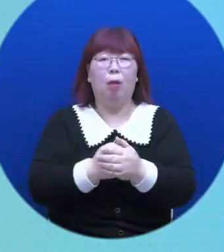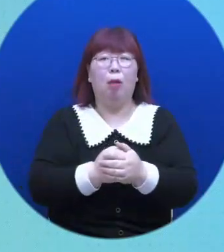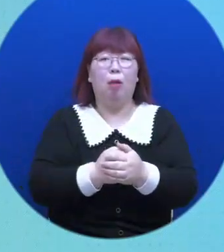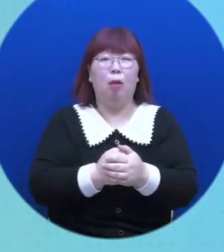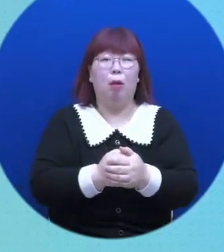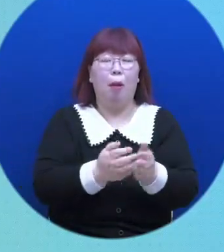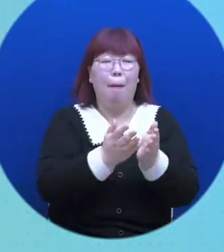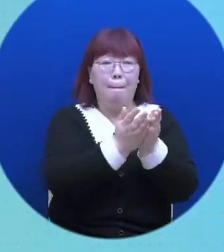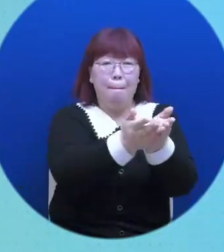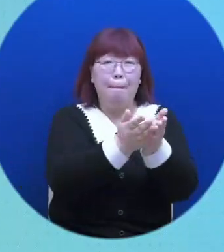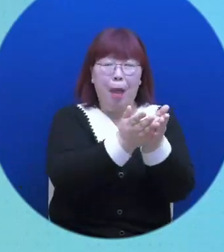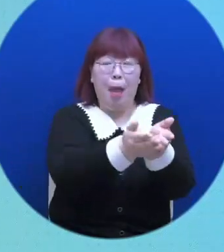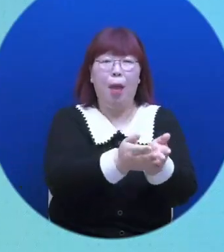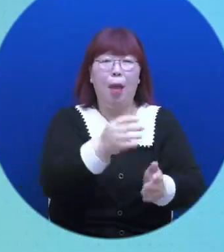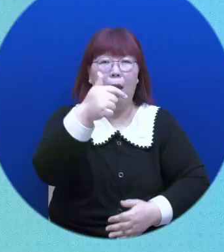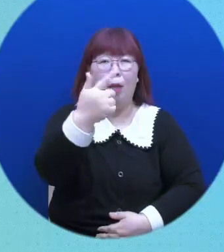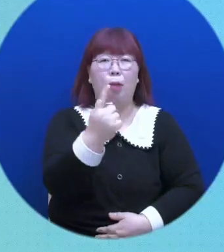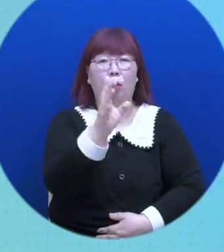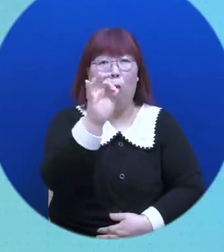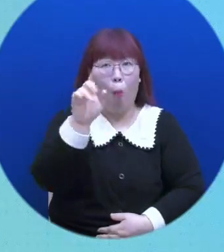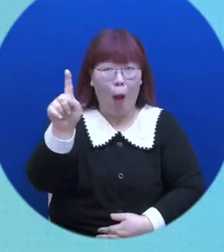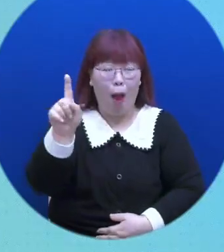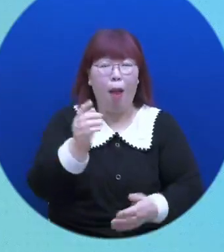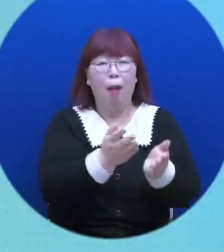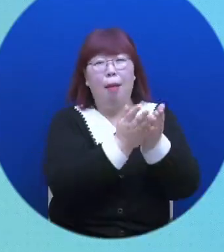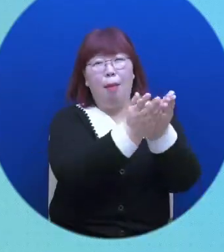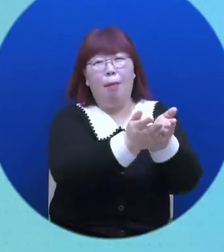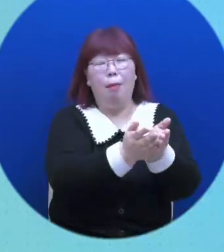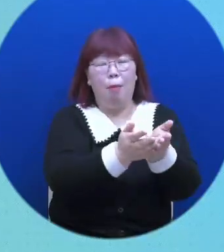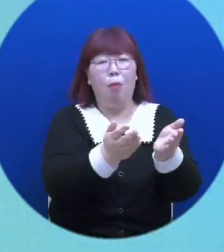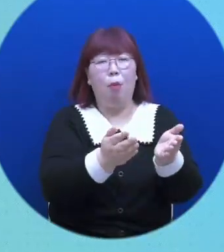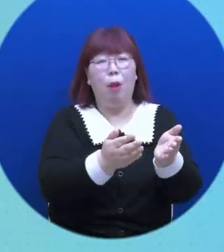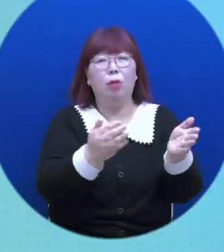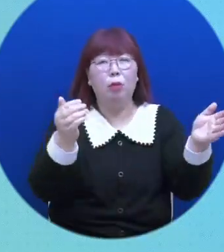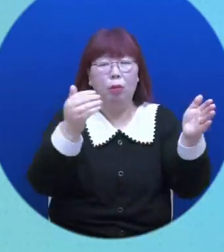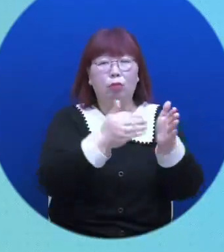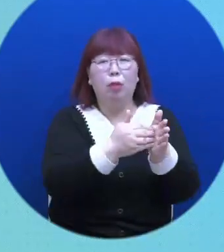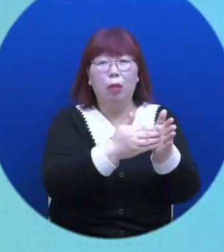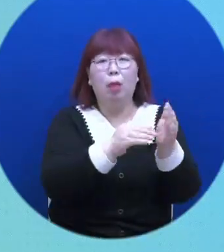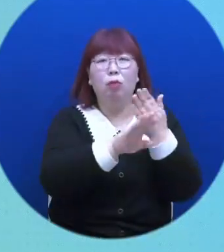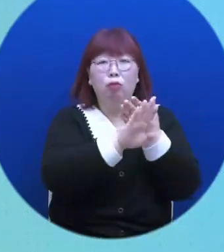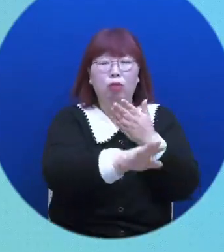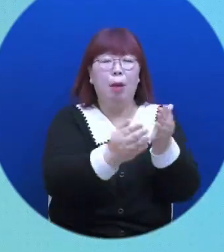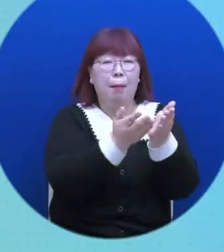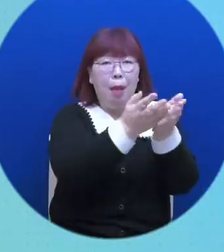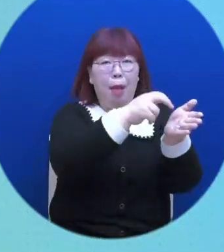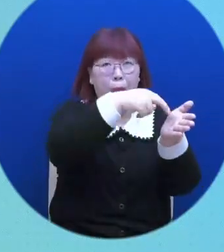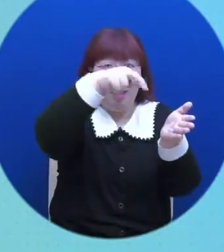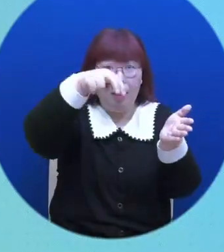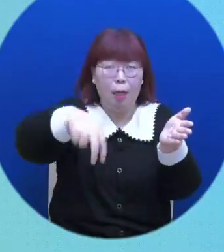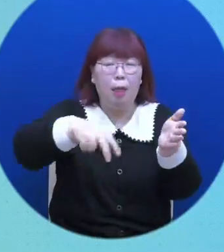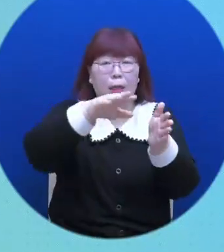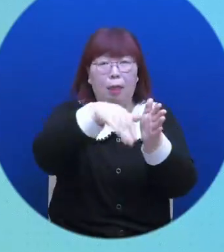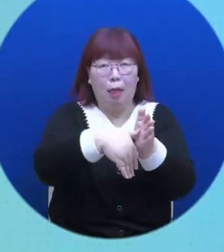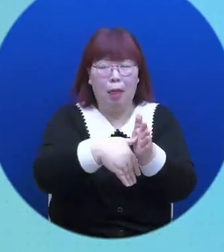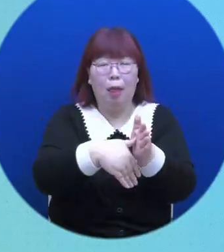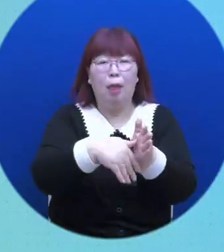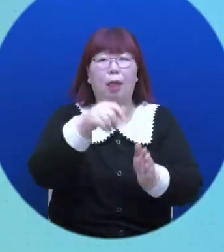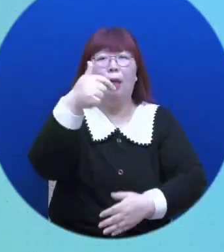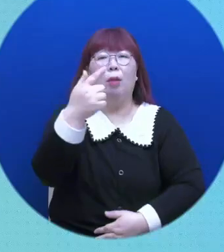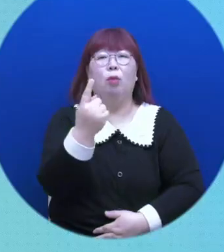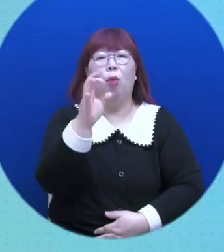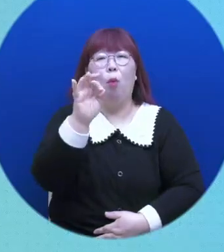홍수 끝났어요. 방주에서 노아의 가족이 나옵니다. 그때 하나님이 제일 먼저